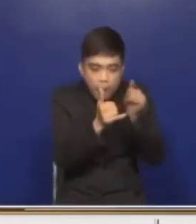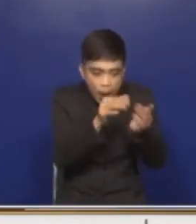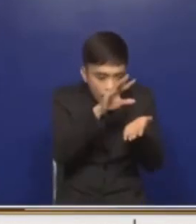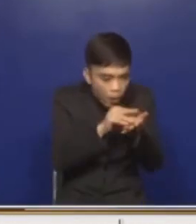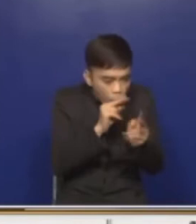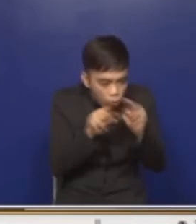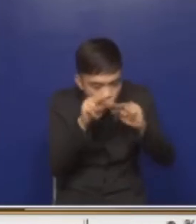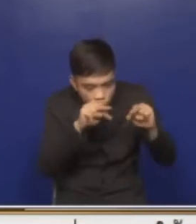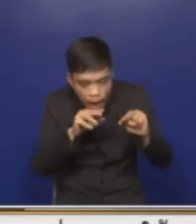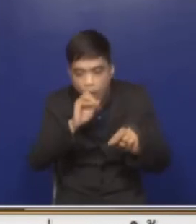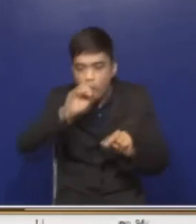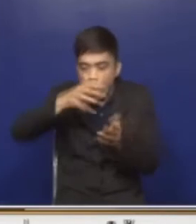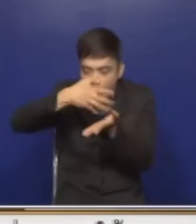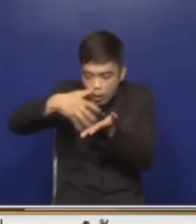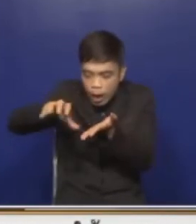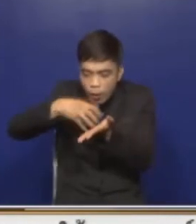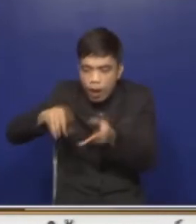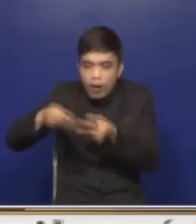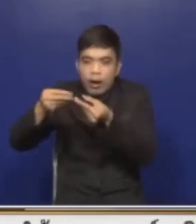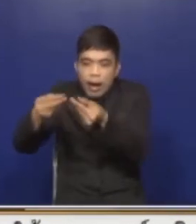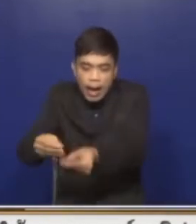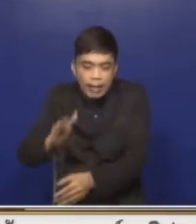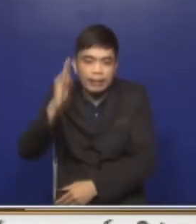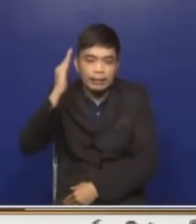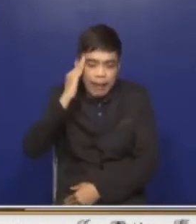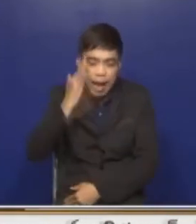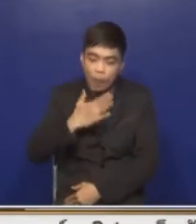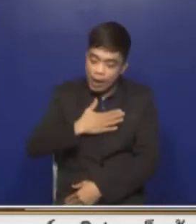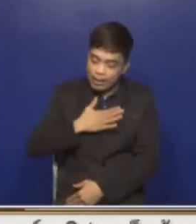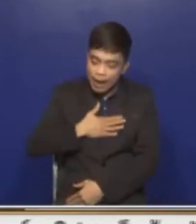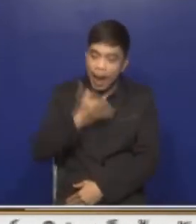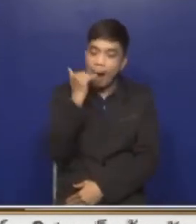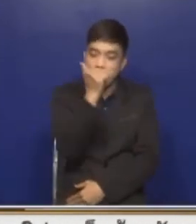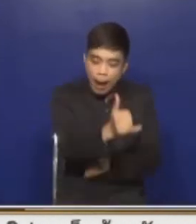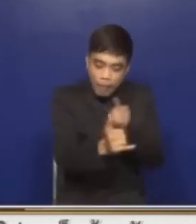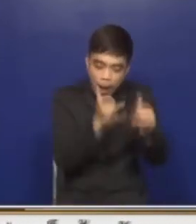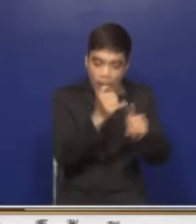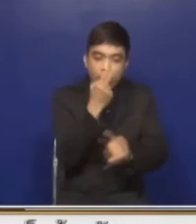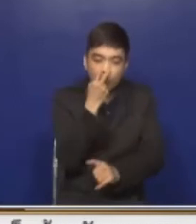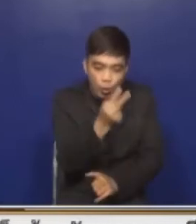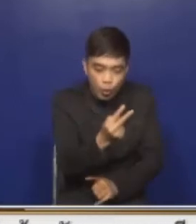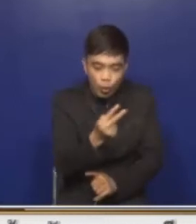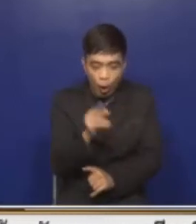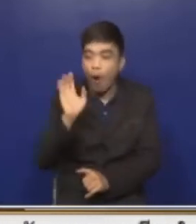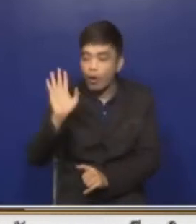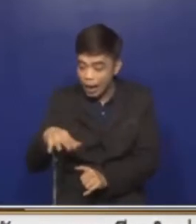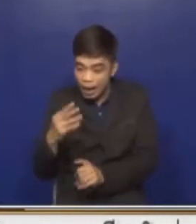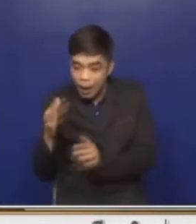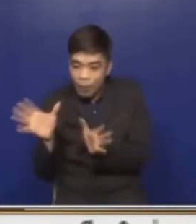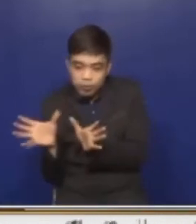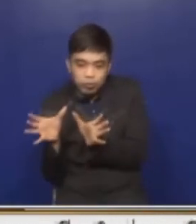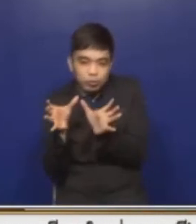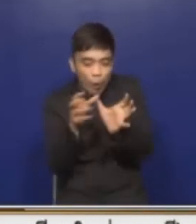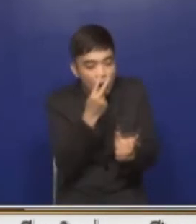ให้ชาวบ้านกะที่จะบอกพื้นที่ให้หน่อยว่าผมไปดูงานแล้วเขาจะได้ไปดูด้วยว่าท่านไปดูขนาด